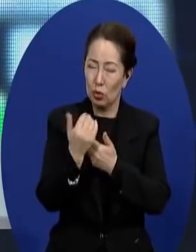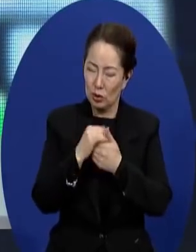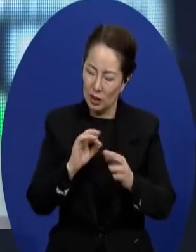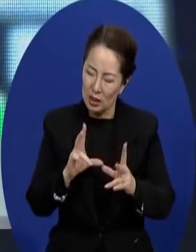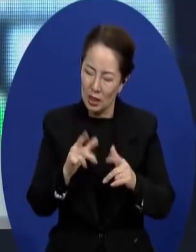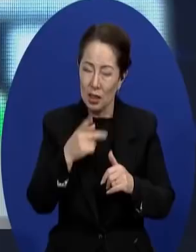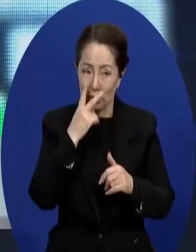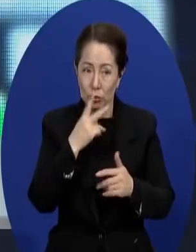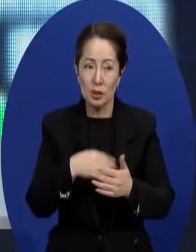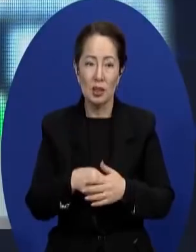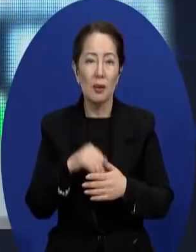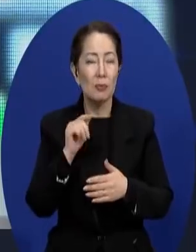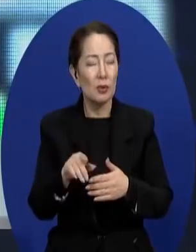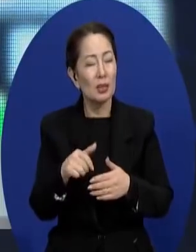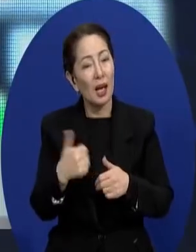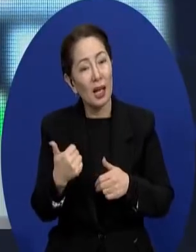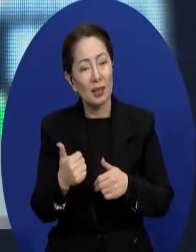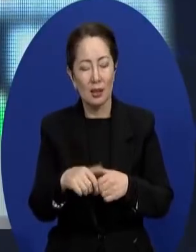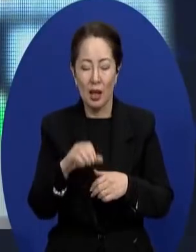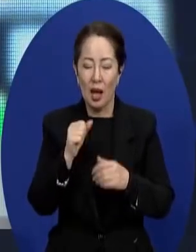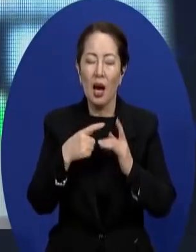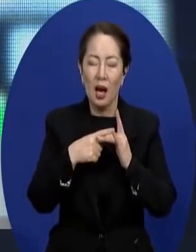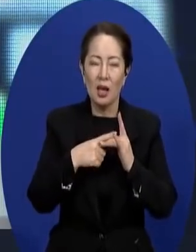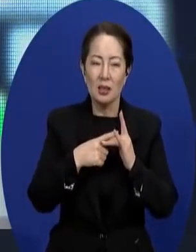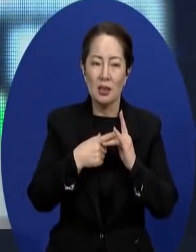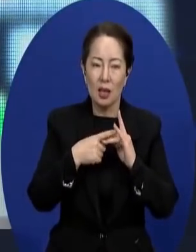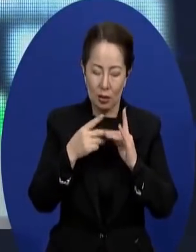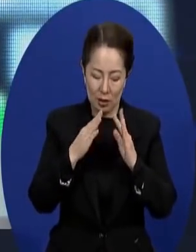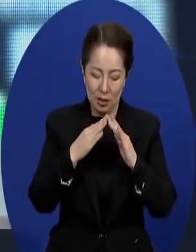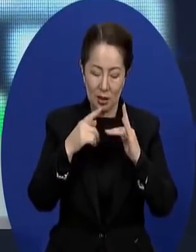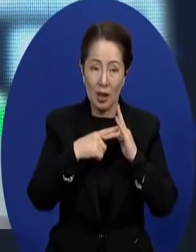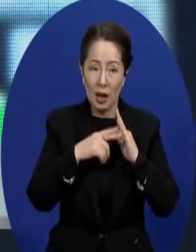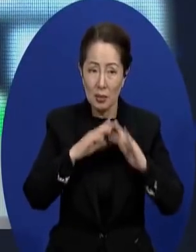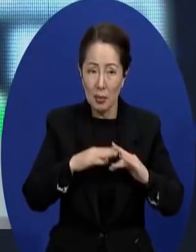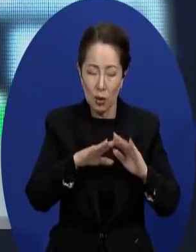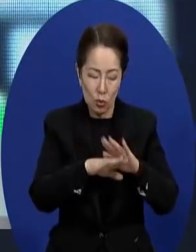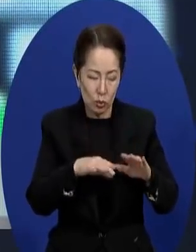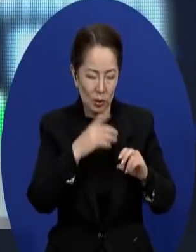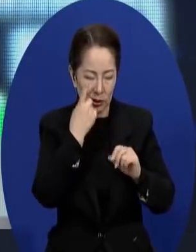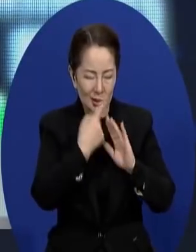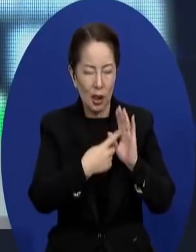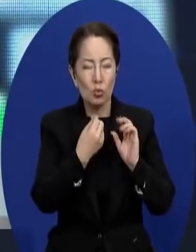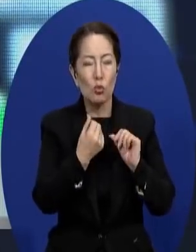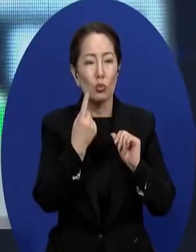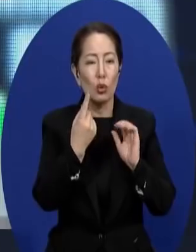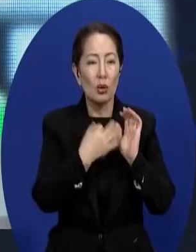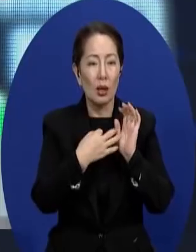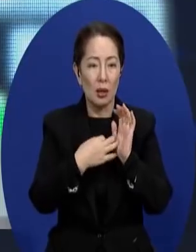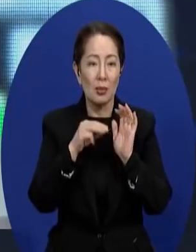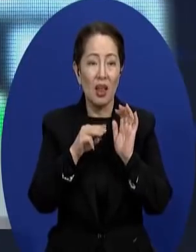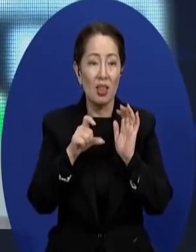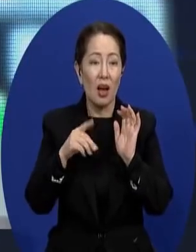сайжирна гэж үзэж байна. Тэгвэл үүнээс гадна асаргаанд байдаг хөгжлийн бэрхшээлтэй хүүхдүүд сард 188,000 төгрөгийн тэтгэмжийг